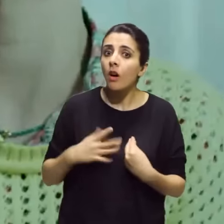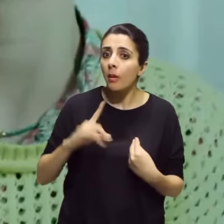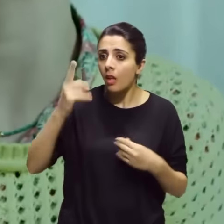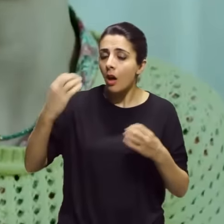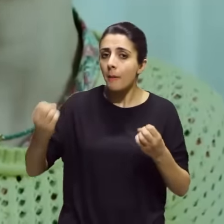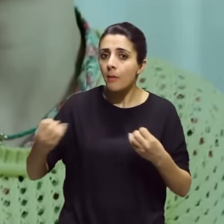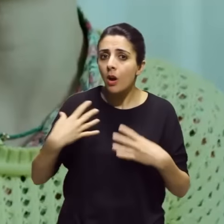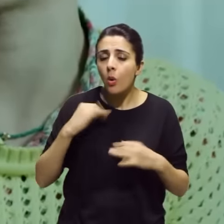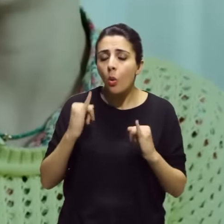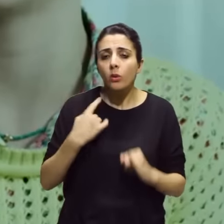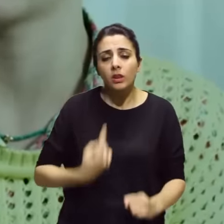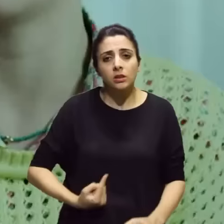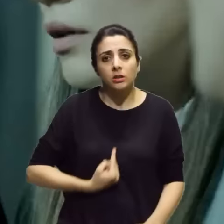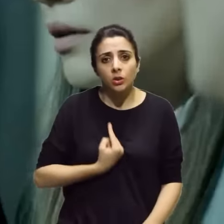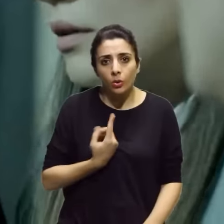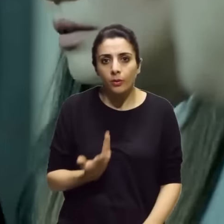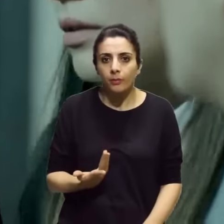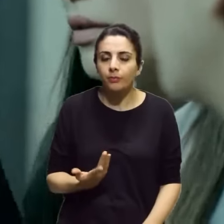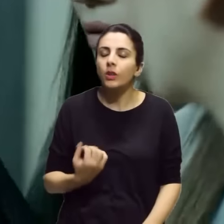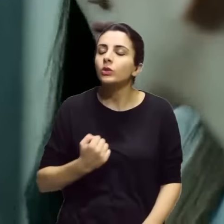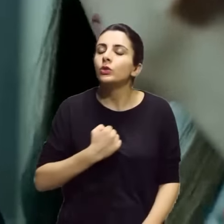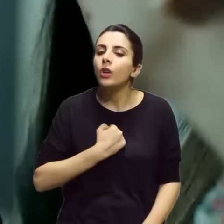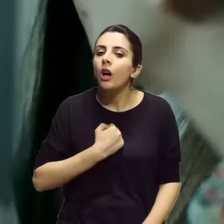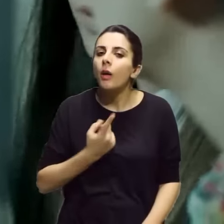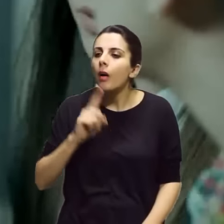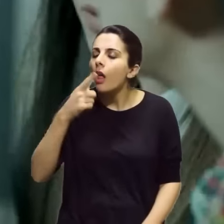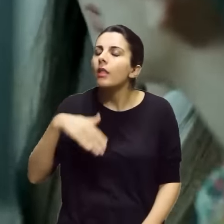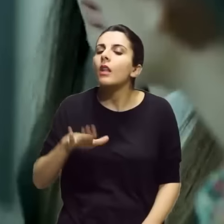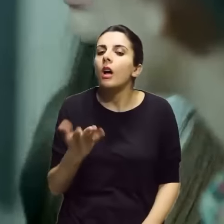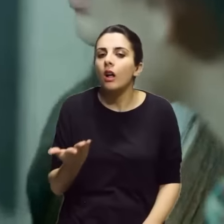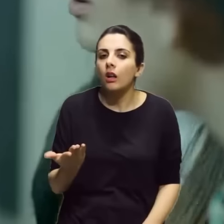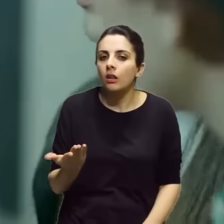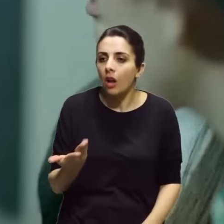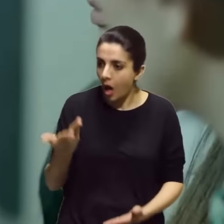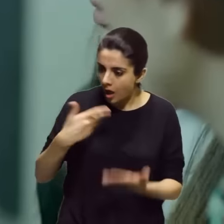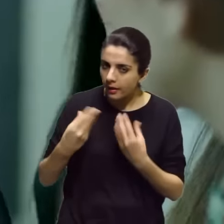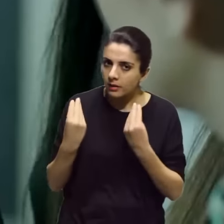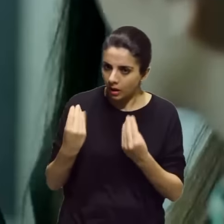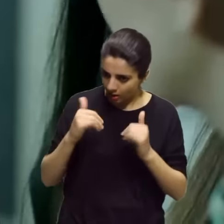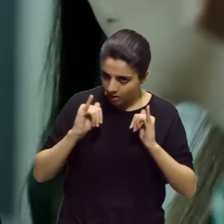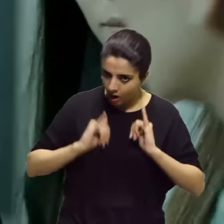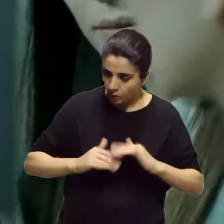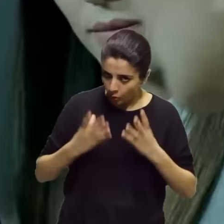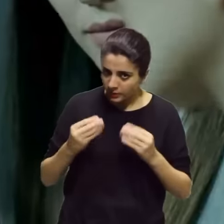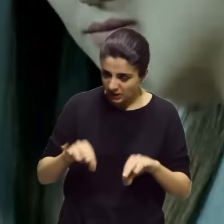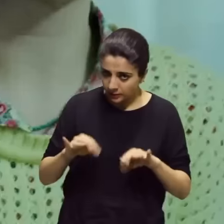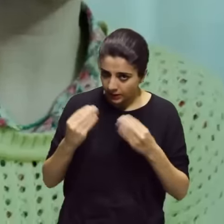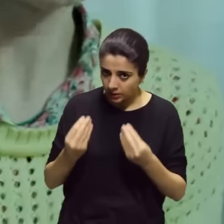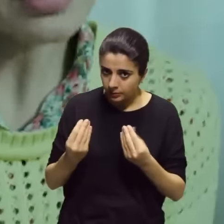yalnız bırakıyor. Çok kötü hissediyorum kendimi ya. Yavrum benim, yalnız falan değilsin. İyi ki de anlattın. Rahatladın mı biraz, daha iyi